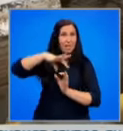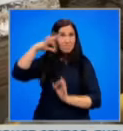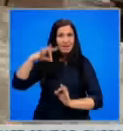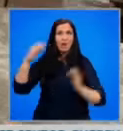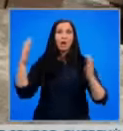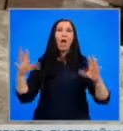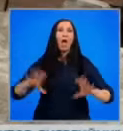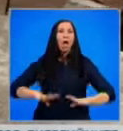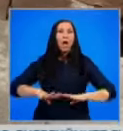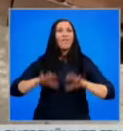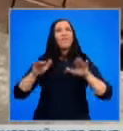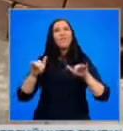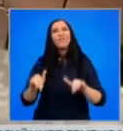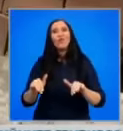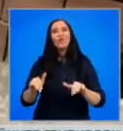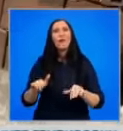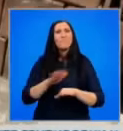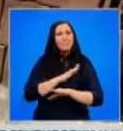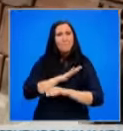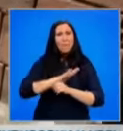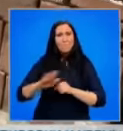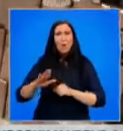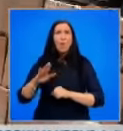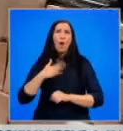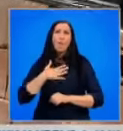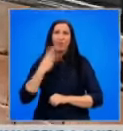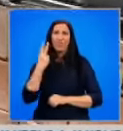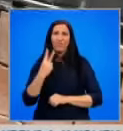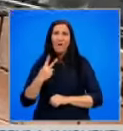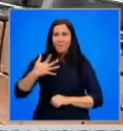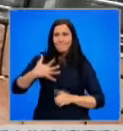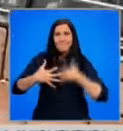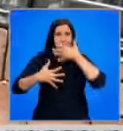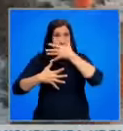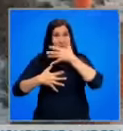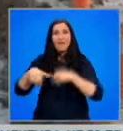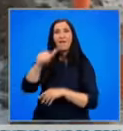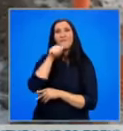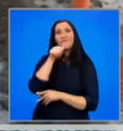ми до там вече с 2 педи вода. Това е